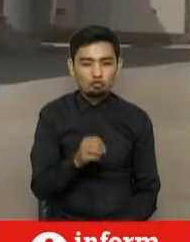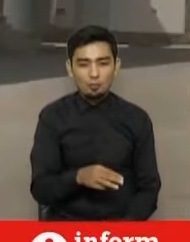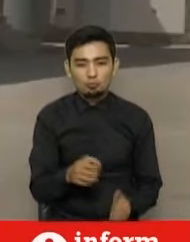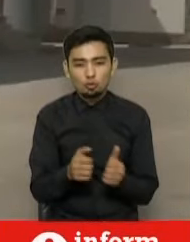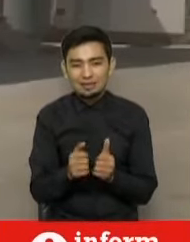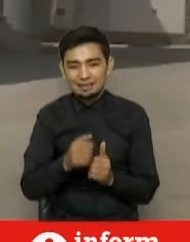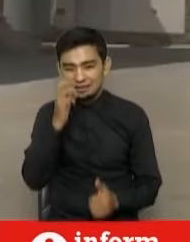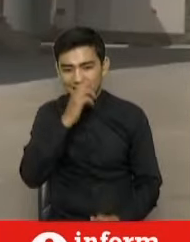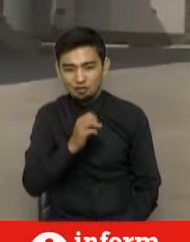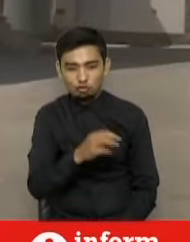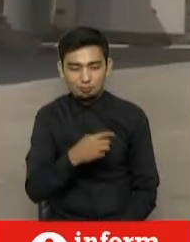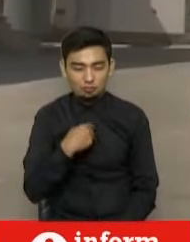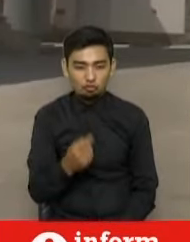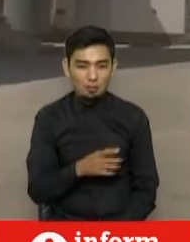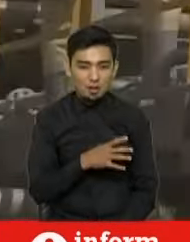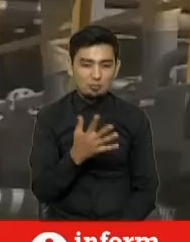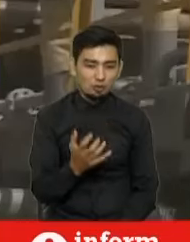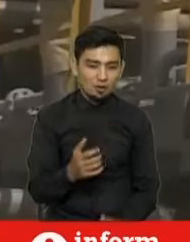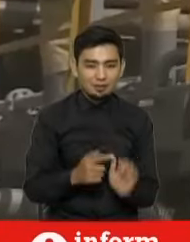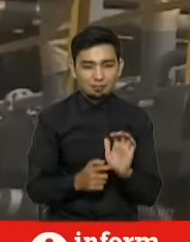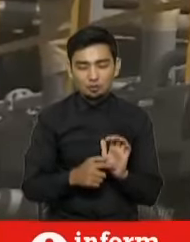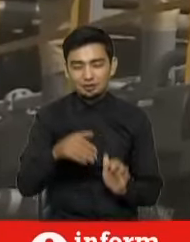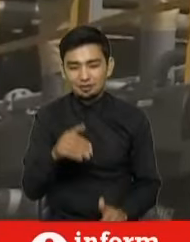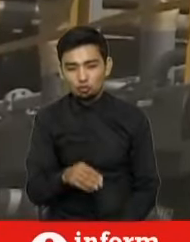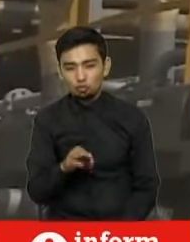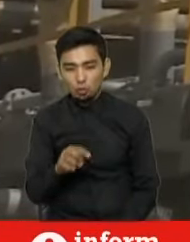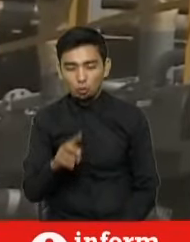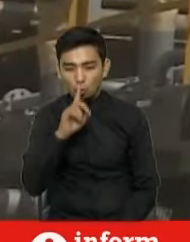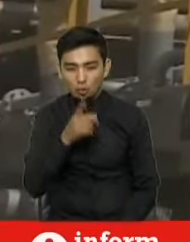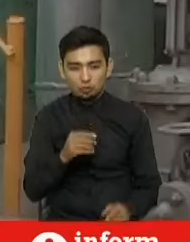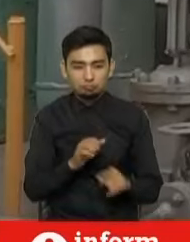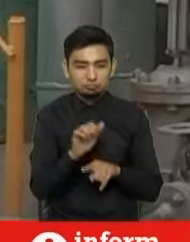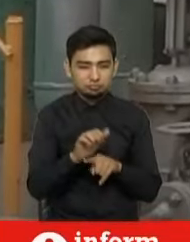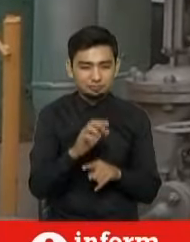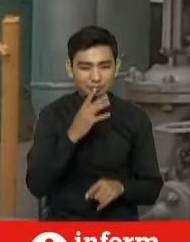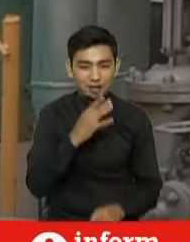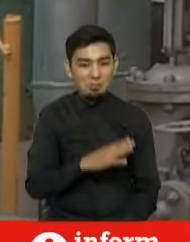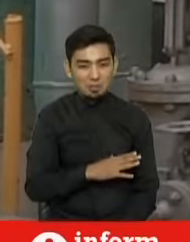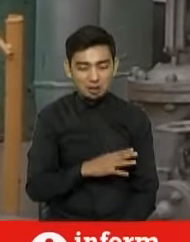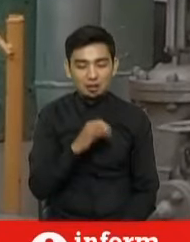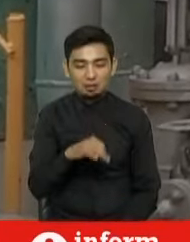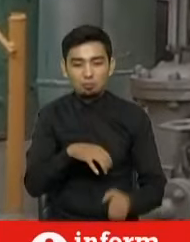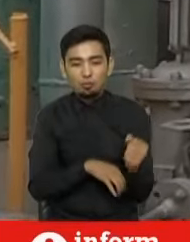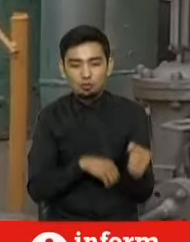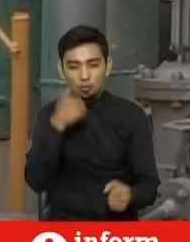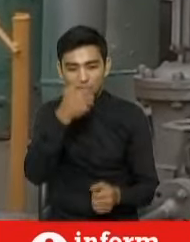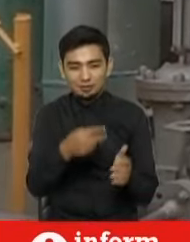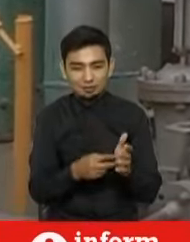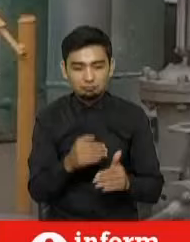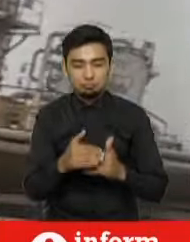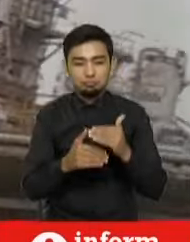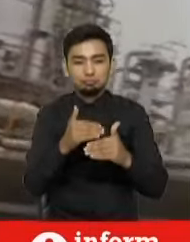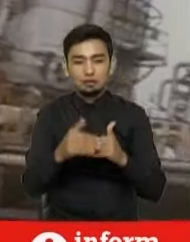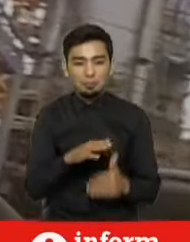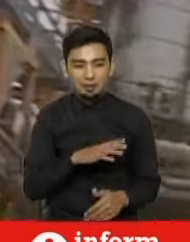соседних странах. Около 500-700 тысяч тонн топлива в год утекали за границу. В последние годы стоимость начала